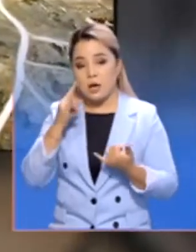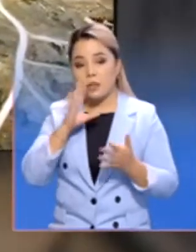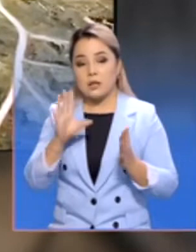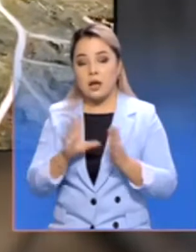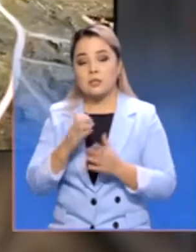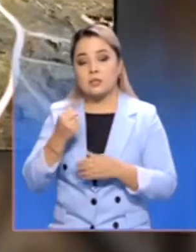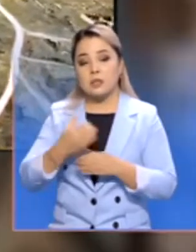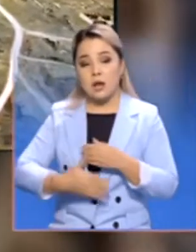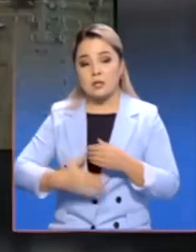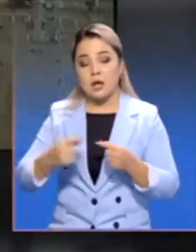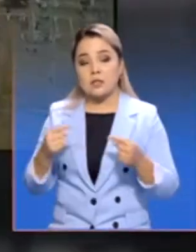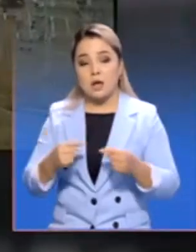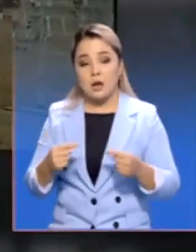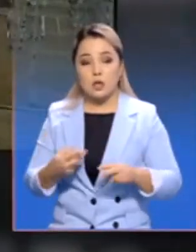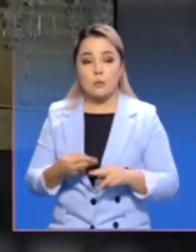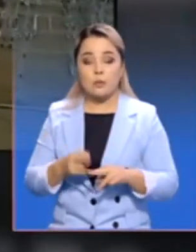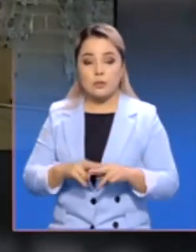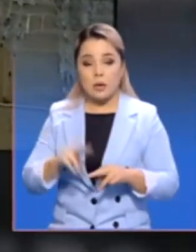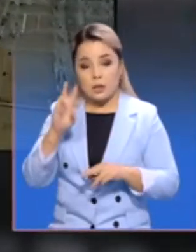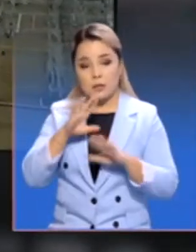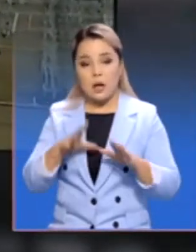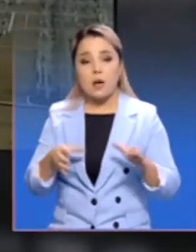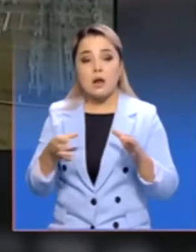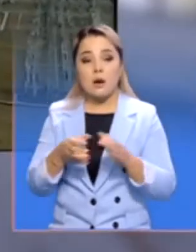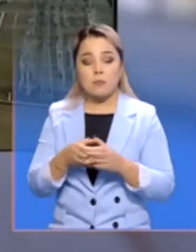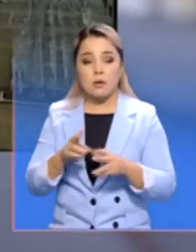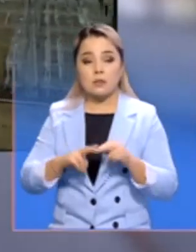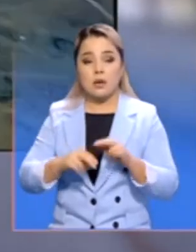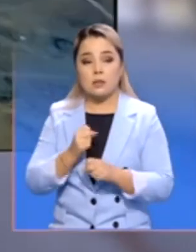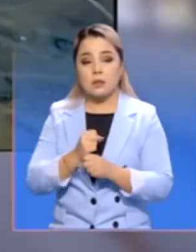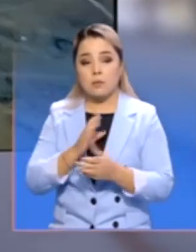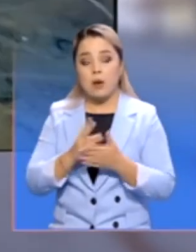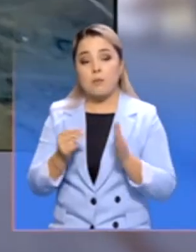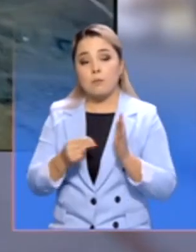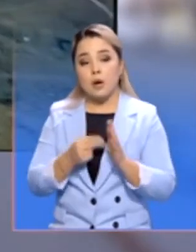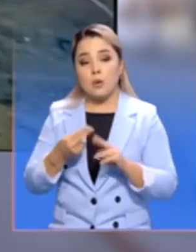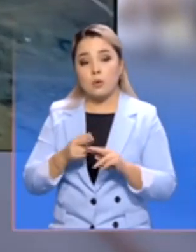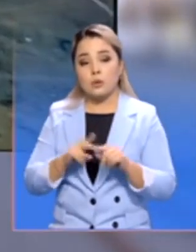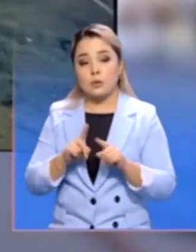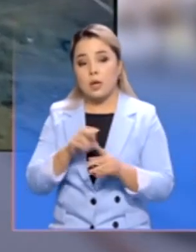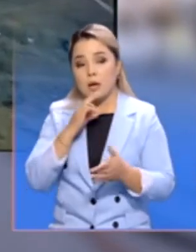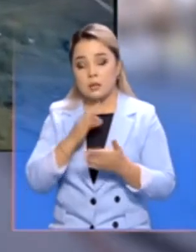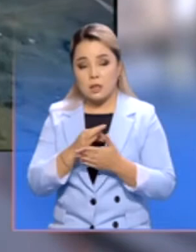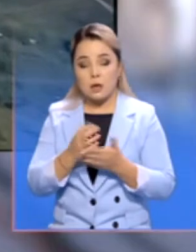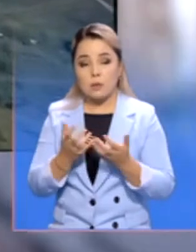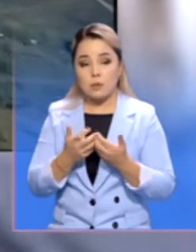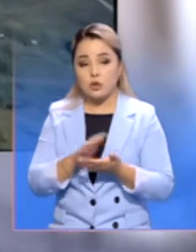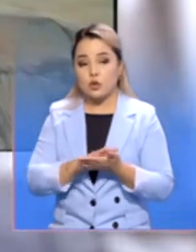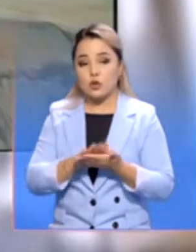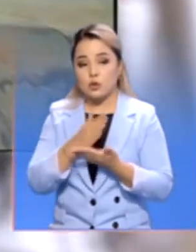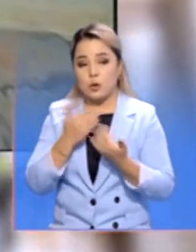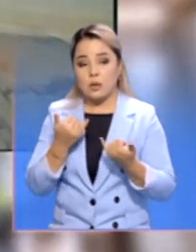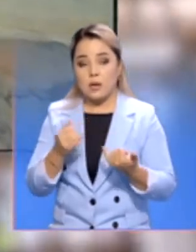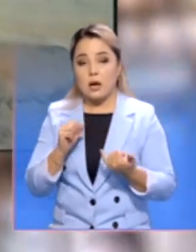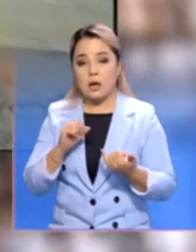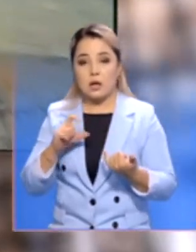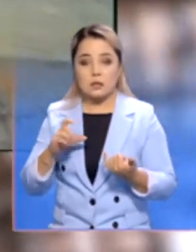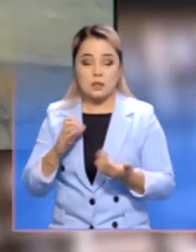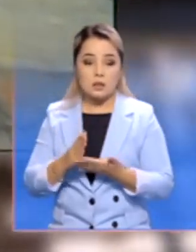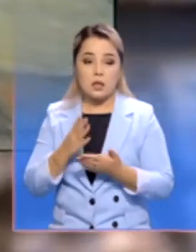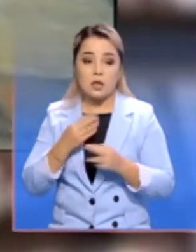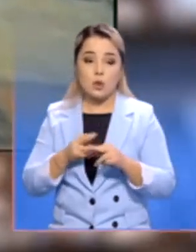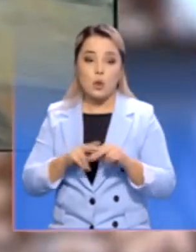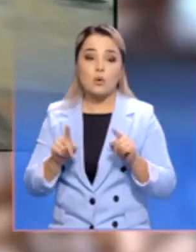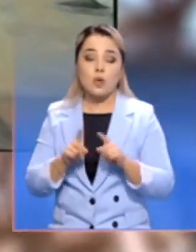электр станцияны нақты мына елдің компаниясы салады. Оның бағасы мынадай болады деген есебі жоқ. АЭС салудың өзі